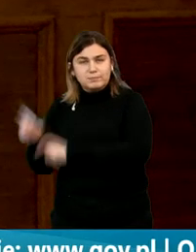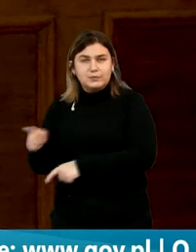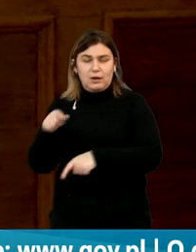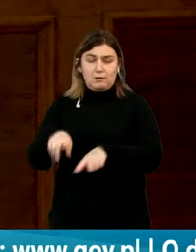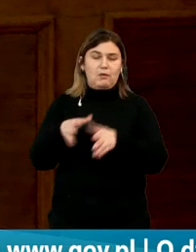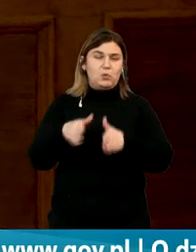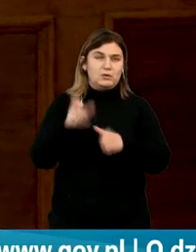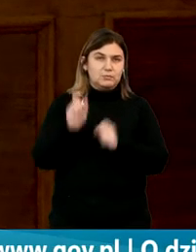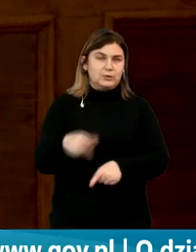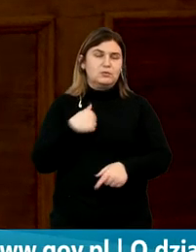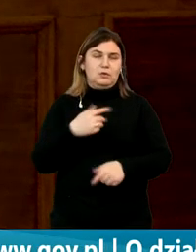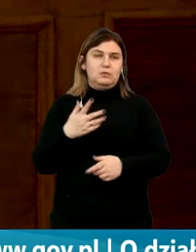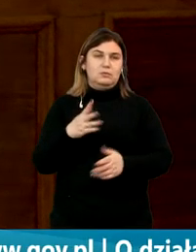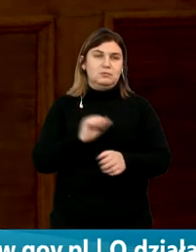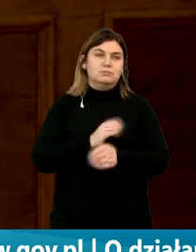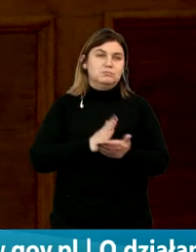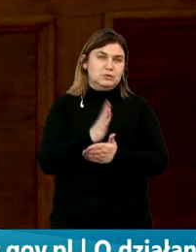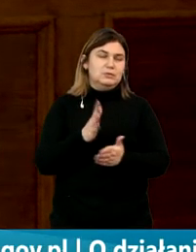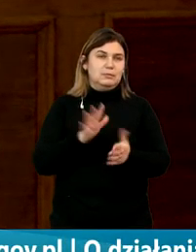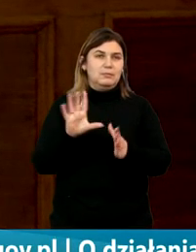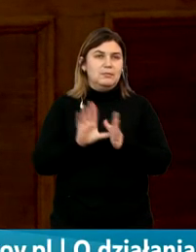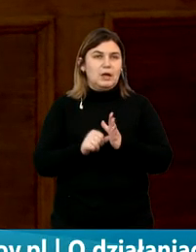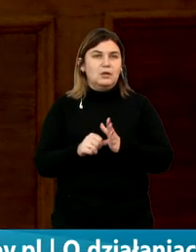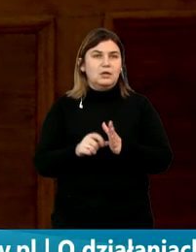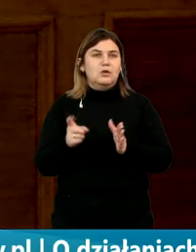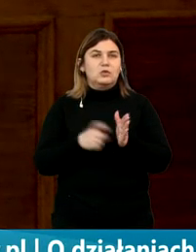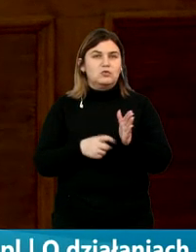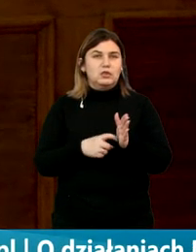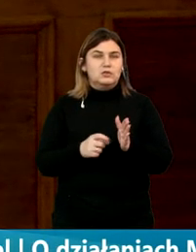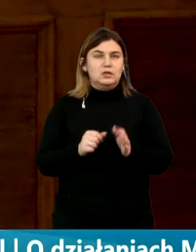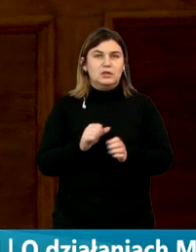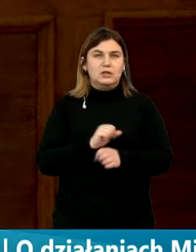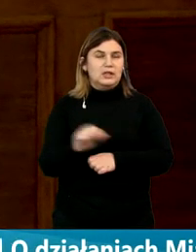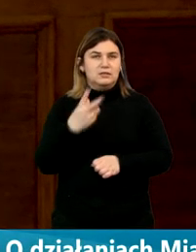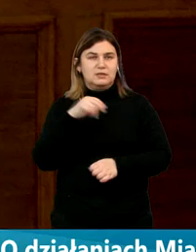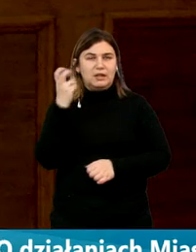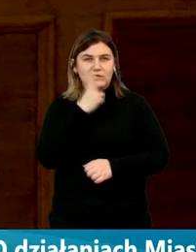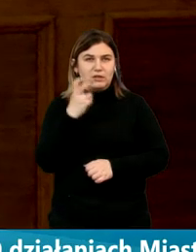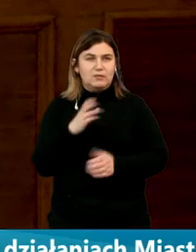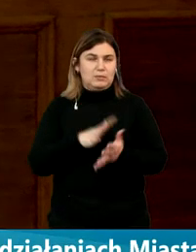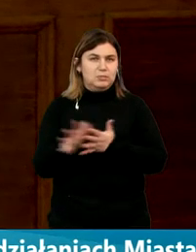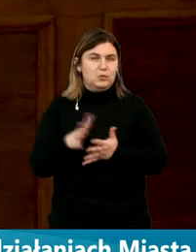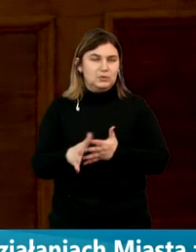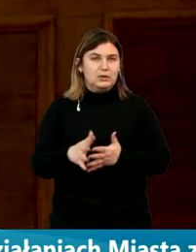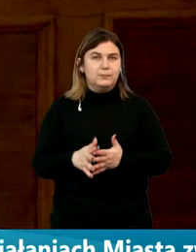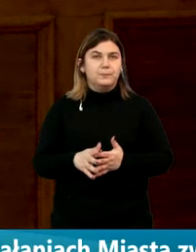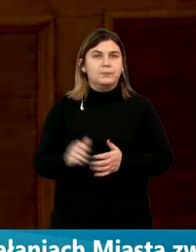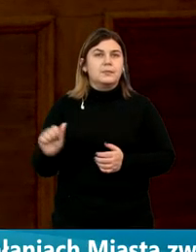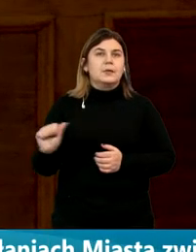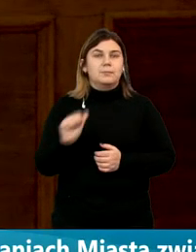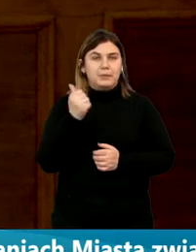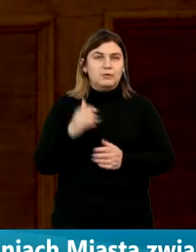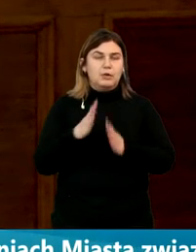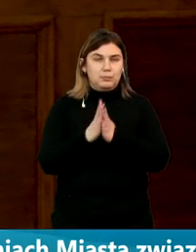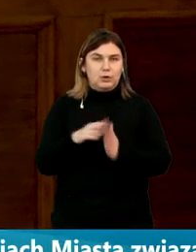wpływamy na to, że miasto wygląda niestety często nie najciekawiej pod tym względem. Więc pierwszy apel zawsze jest do